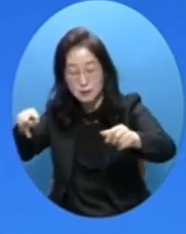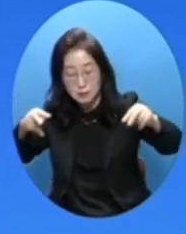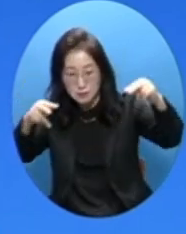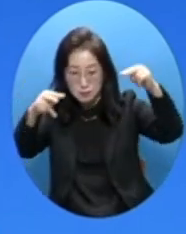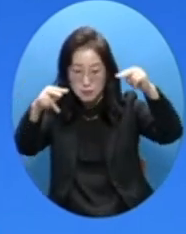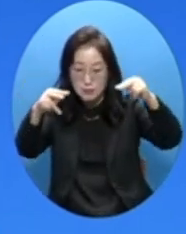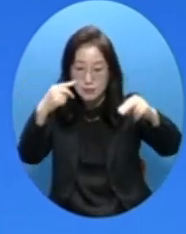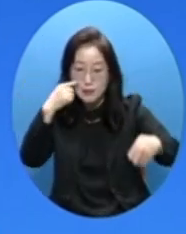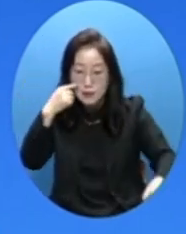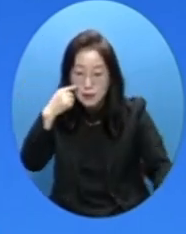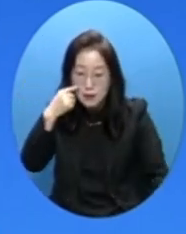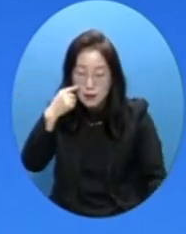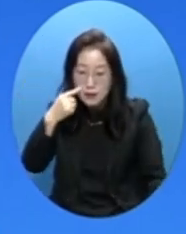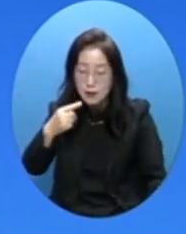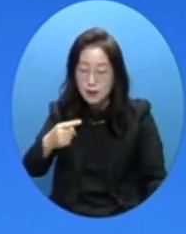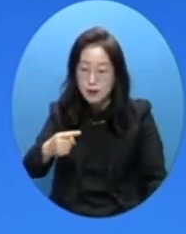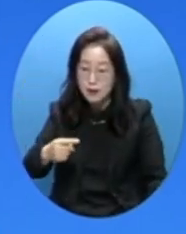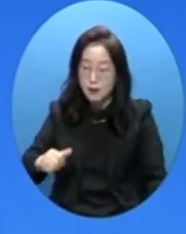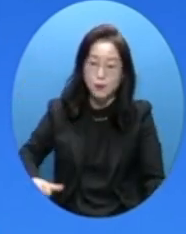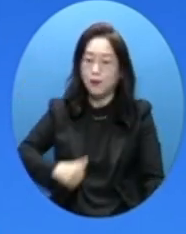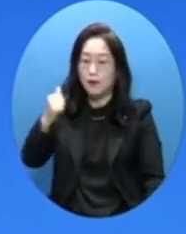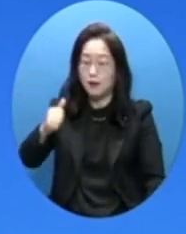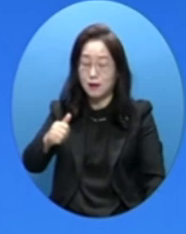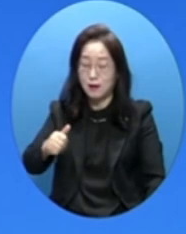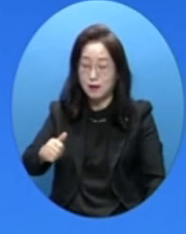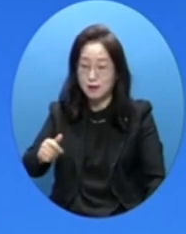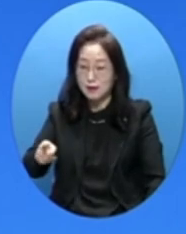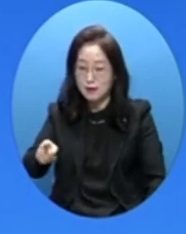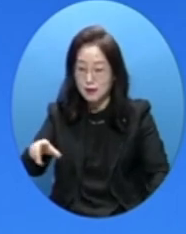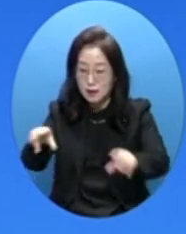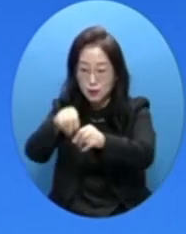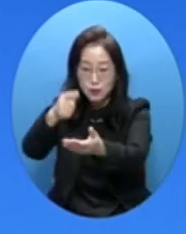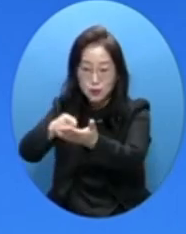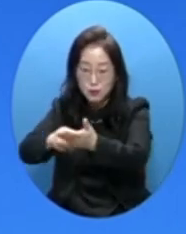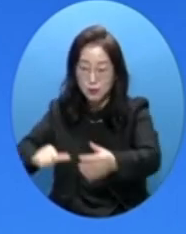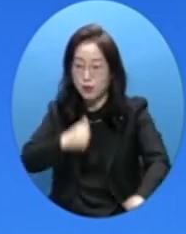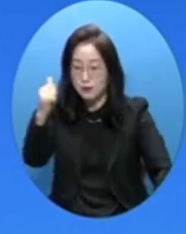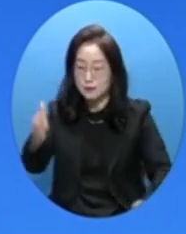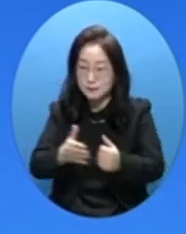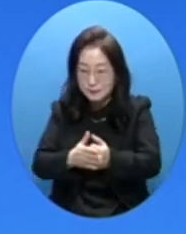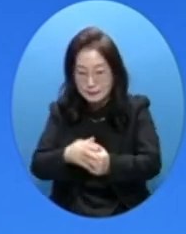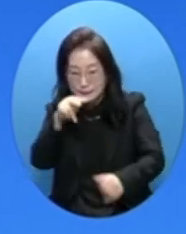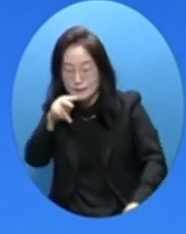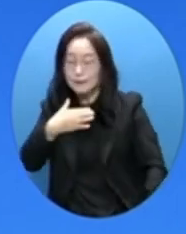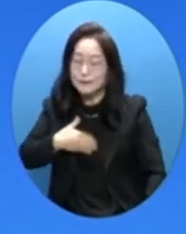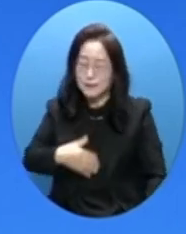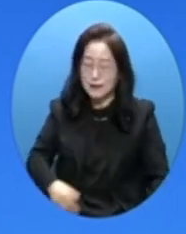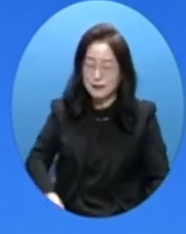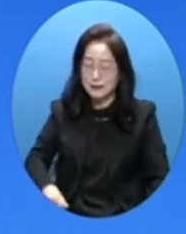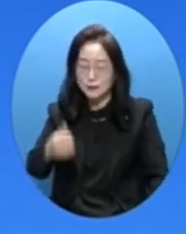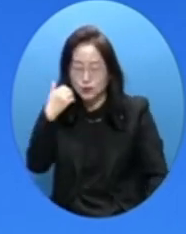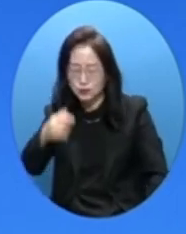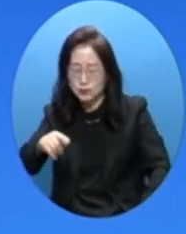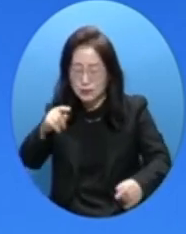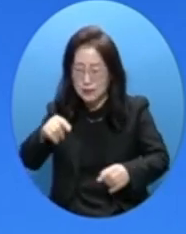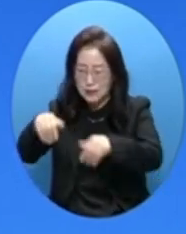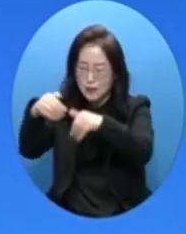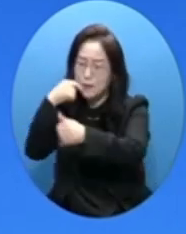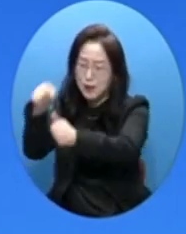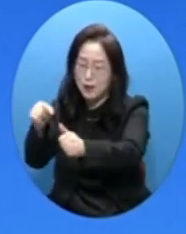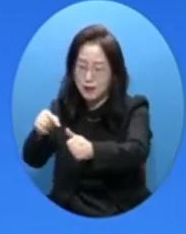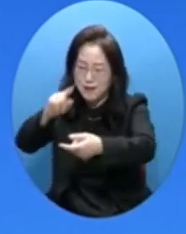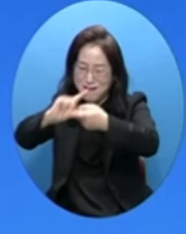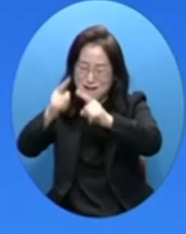로마 총독이 분노하자 그 옆에 사형 집행관이 칼로 사정없이 그를 마구 찔러서